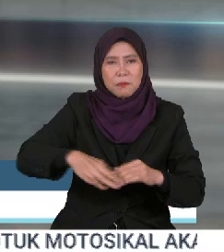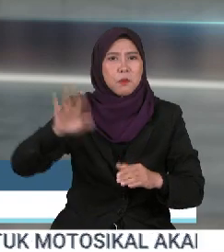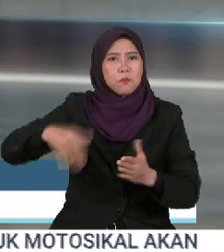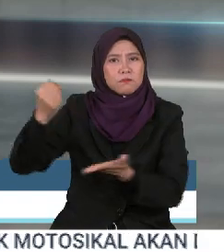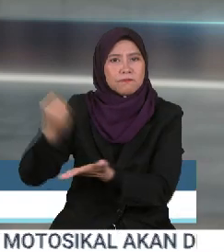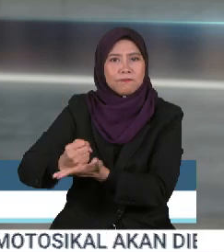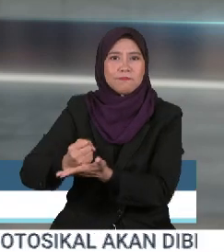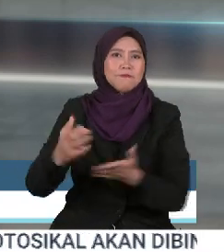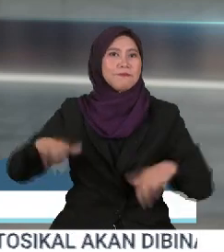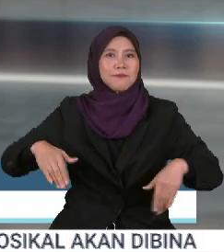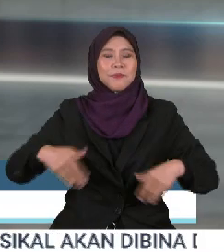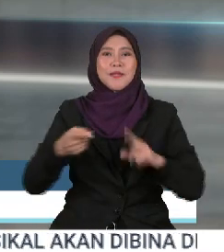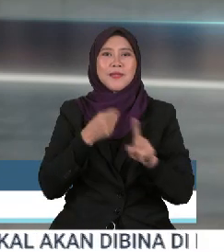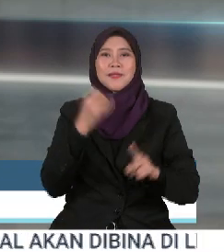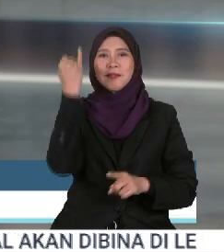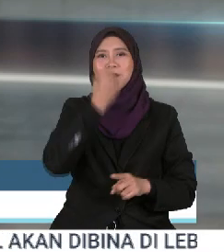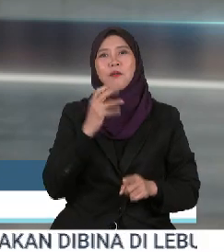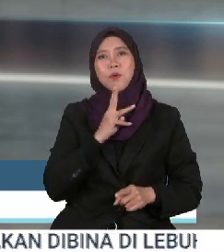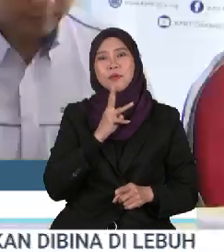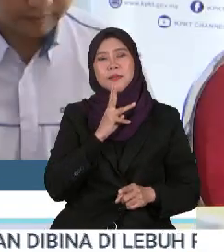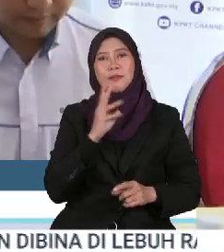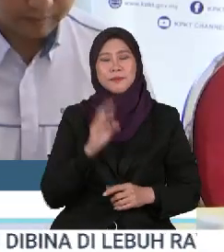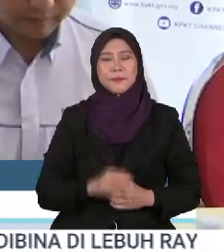perlakuan daripada pihak indah wortelkomsel